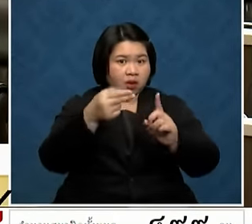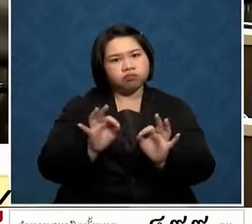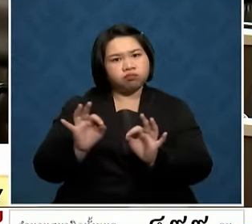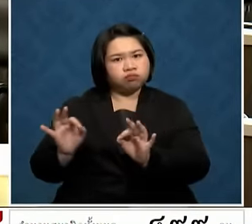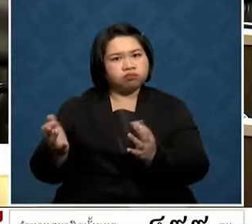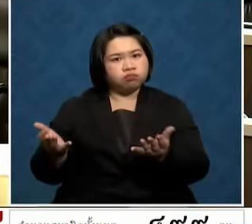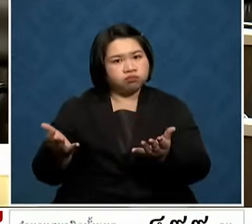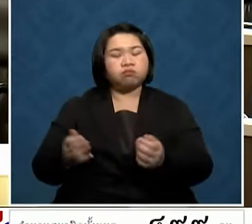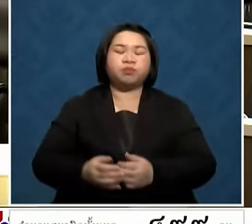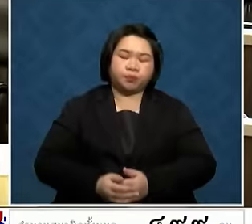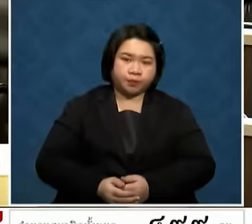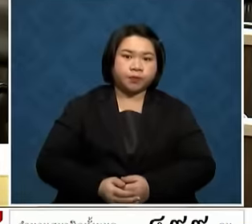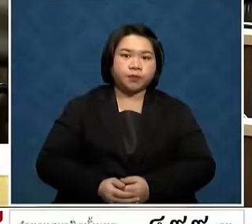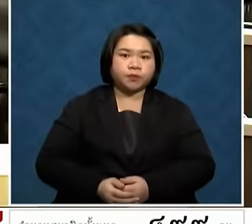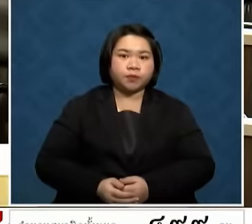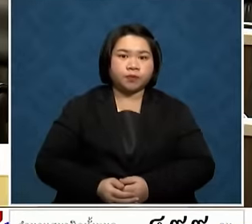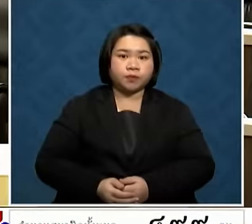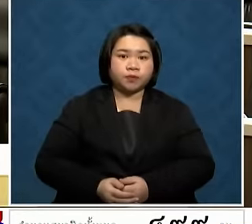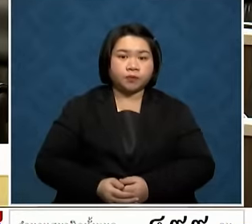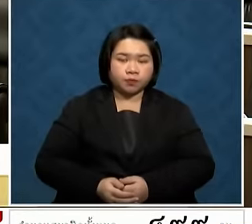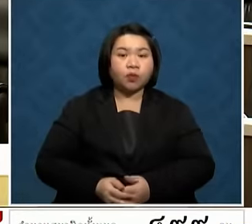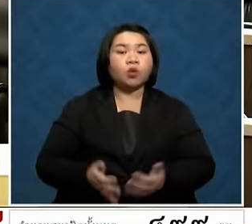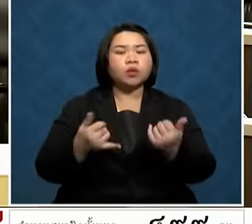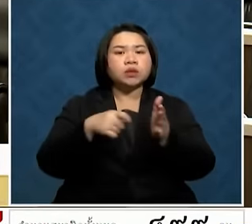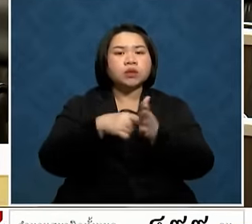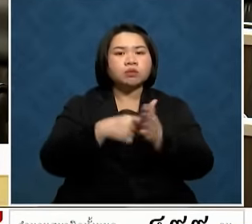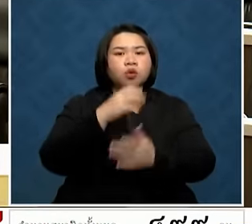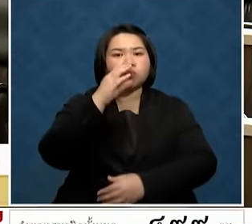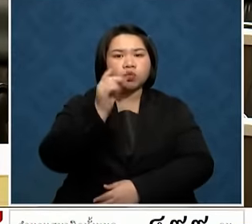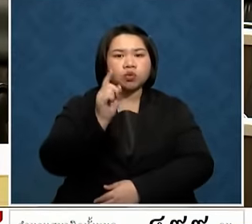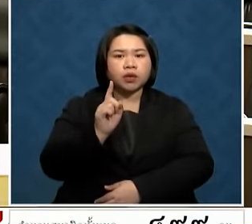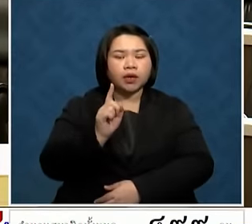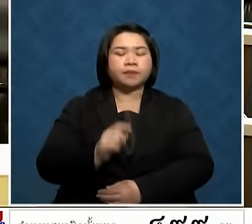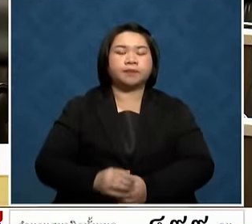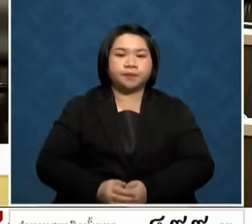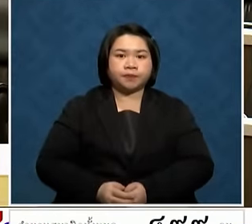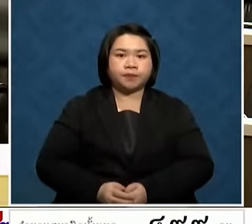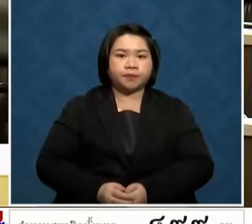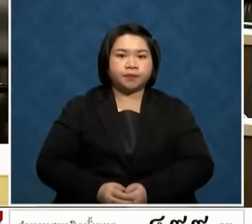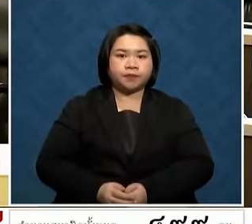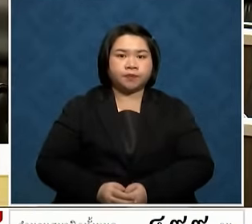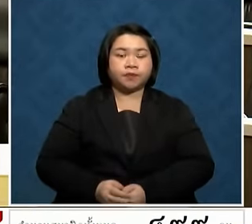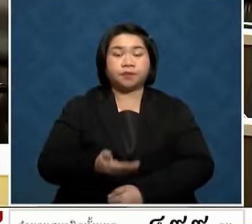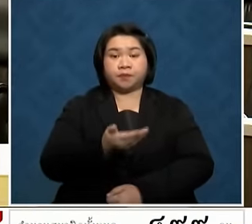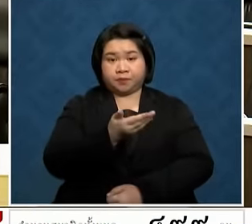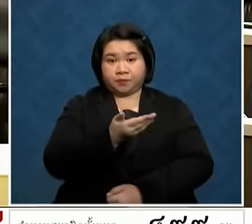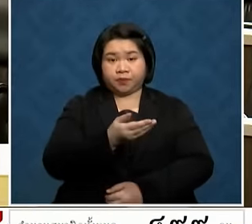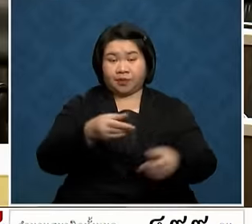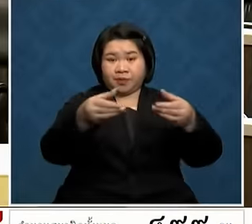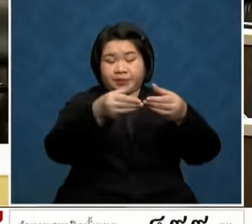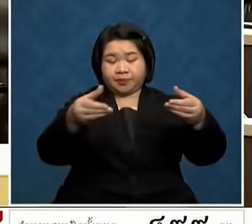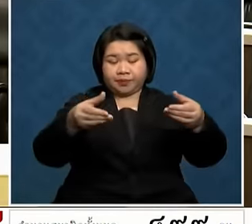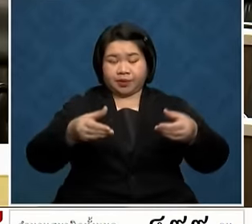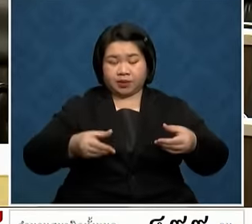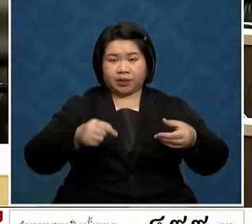นั้นและอีกเหตุผลหนึ่งที่ต้องมาพูดกันวันนี้ก็เพราะว่าวันนี้รัฐบาลเสนอพระราชบัญญัติงบประมาณราย